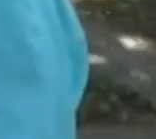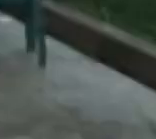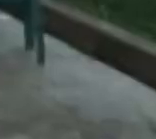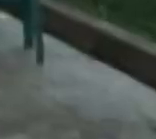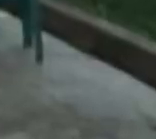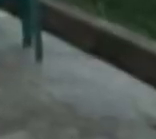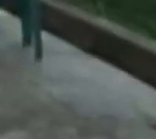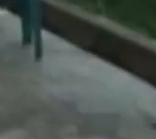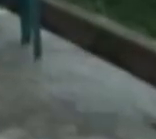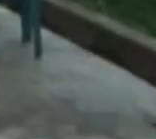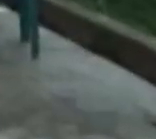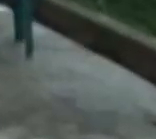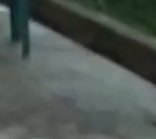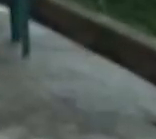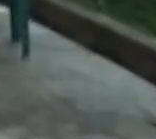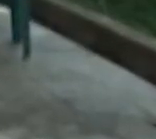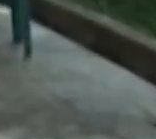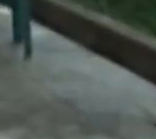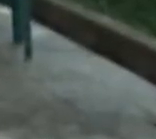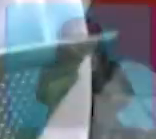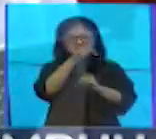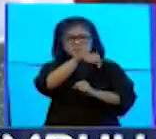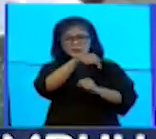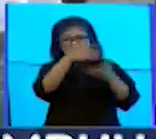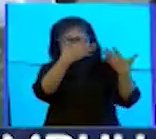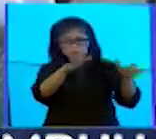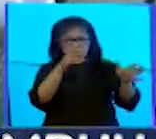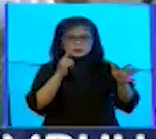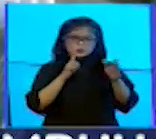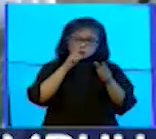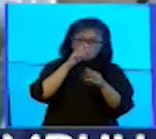kedua santri positif COVID-19 telah menjalani tes swab dengan hasil negatif